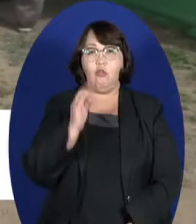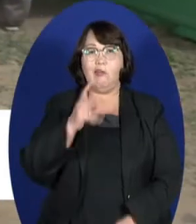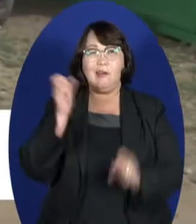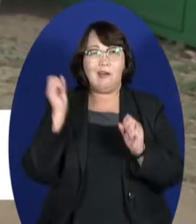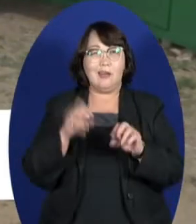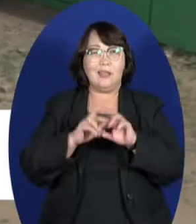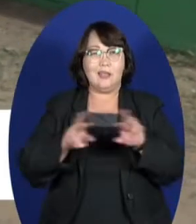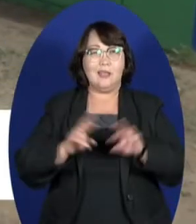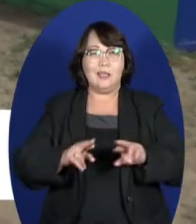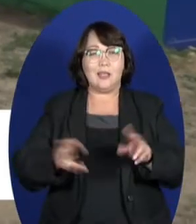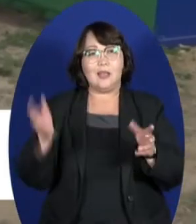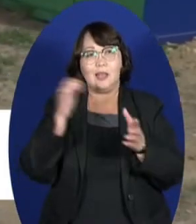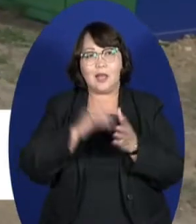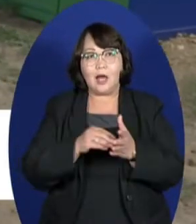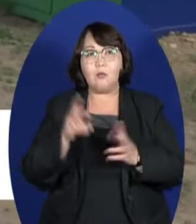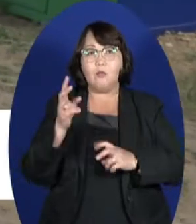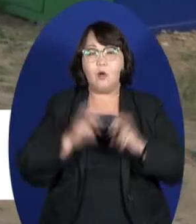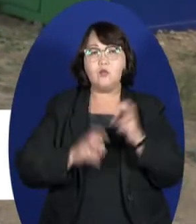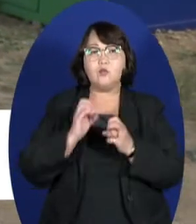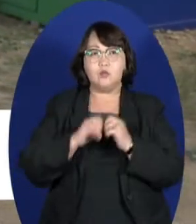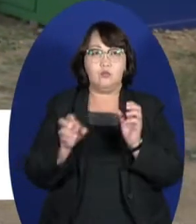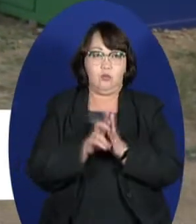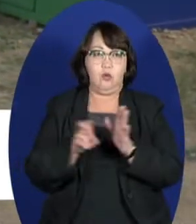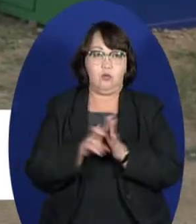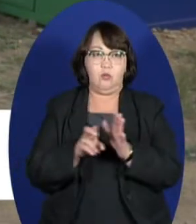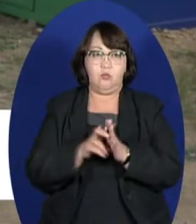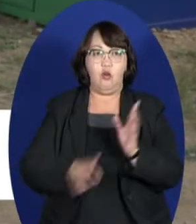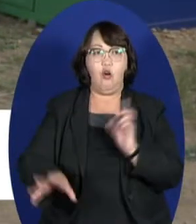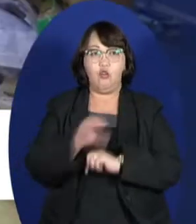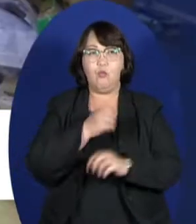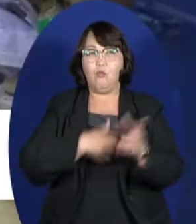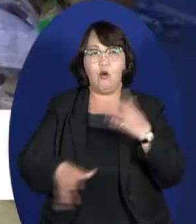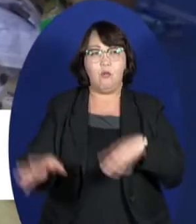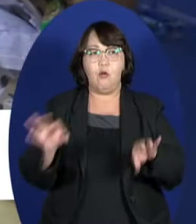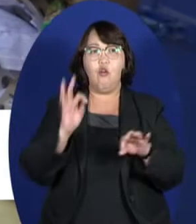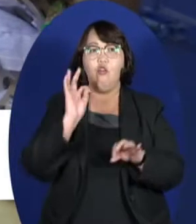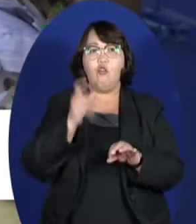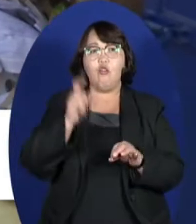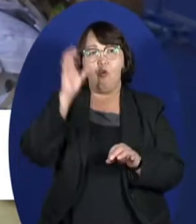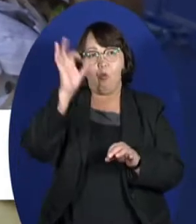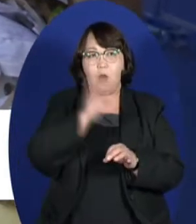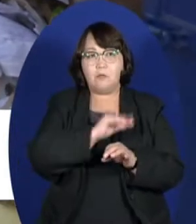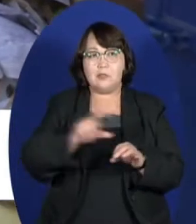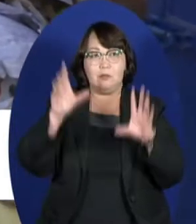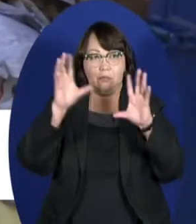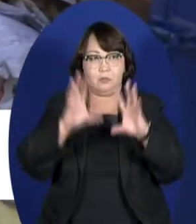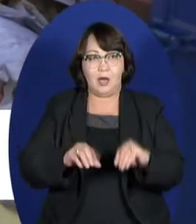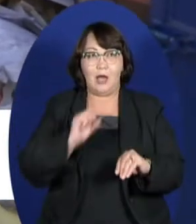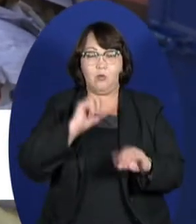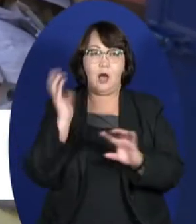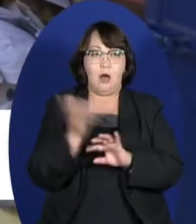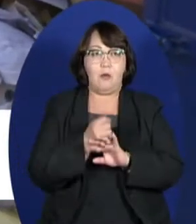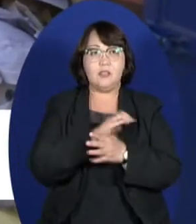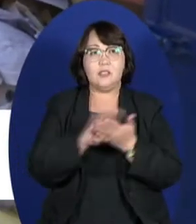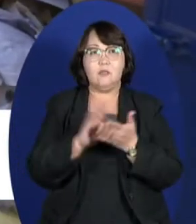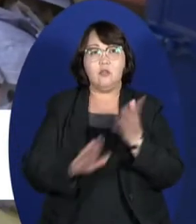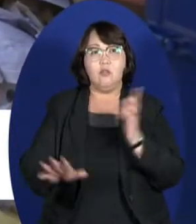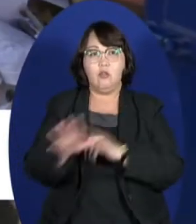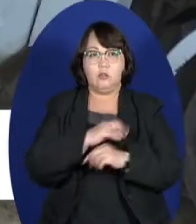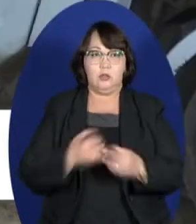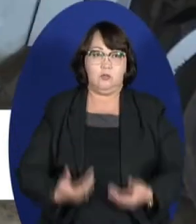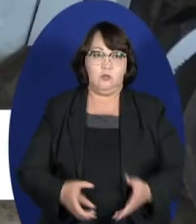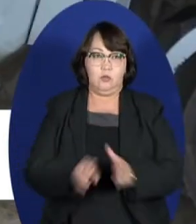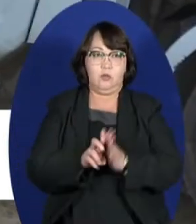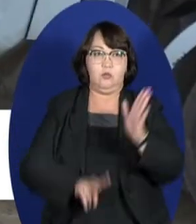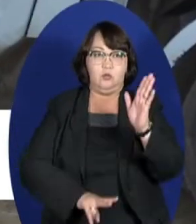ялхан ангилснаар дахин боловсруулах боломж бүрдэнэ. Мөн орчныг бохирдуулах хогны хэмжээ багасж, аюулгүй цэвэр эрүүл орчинд амьдрах нөхцөл бий